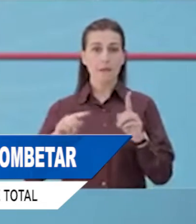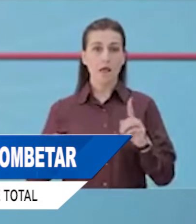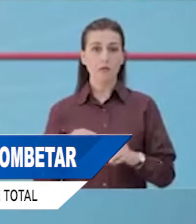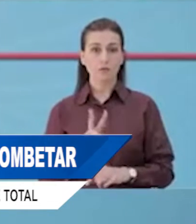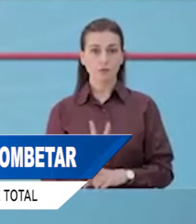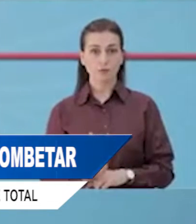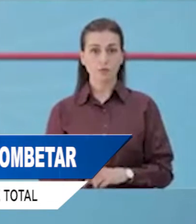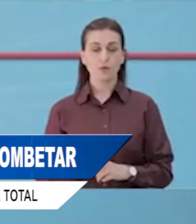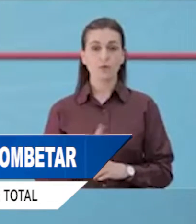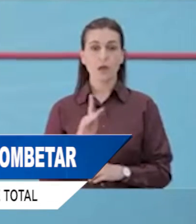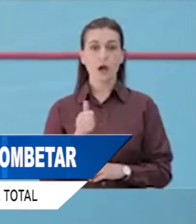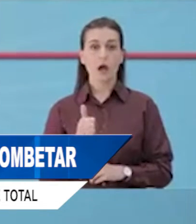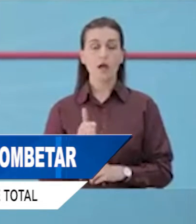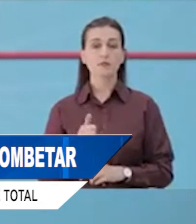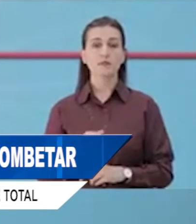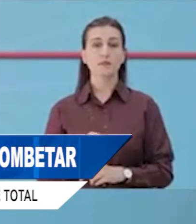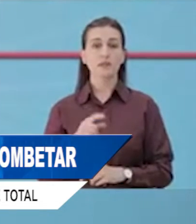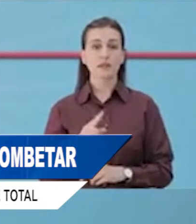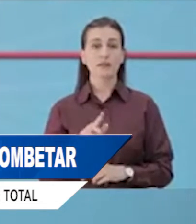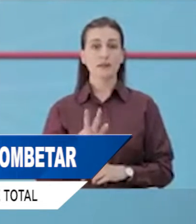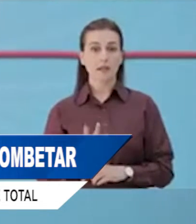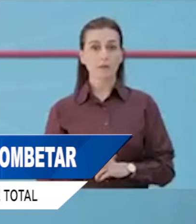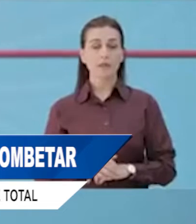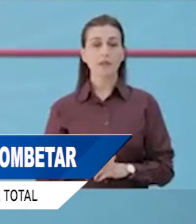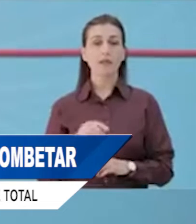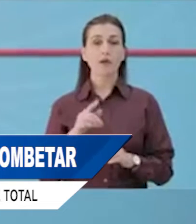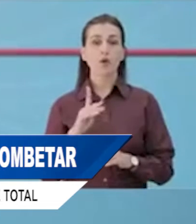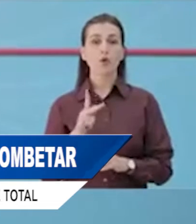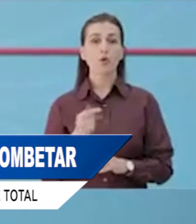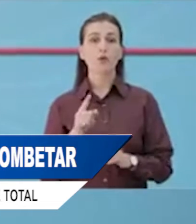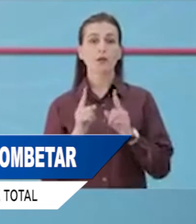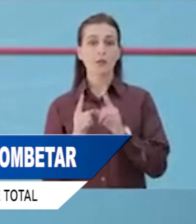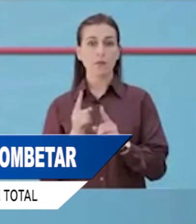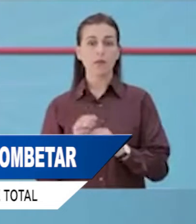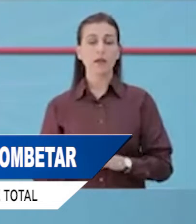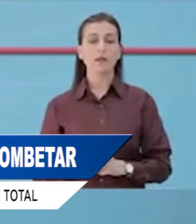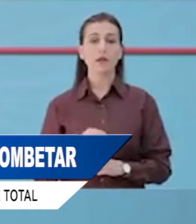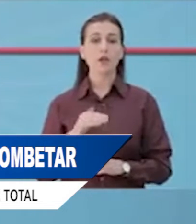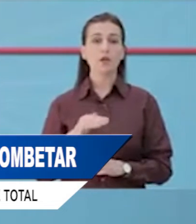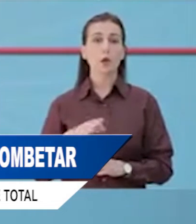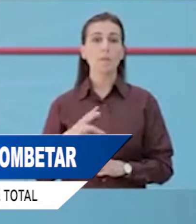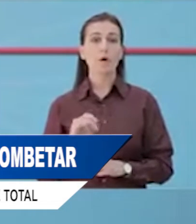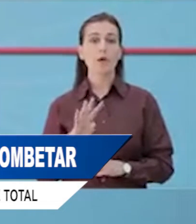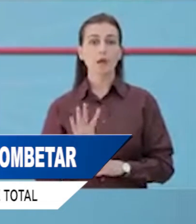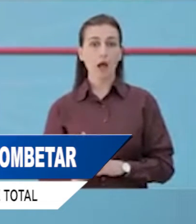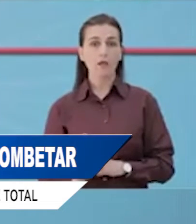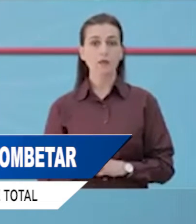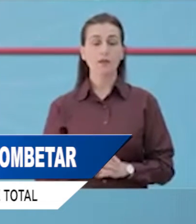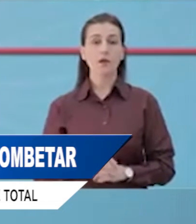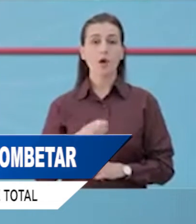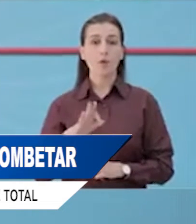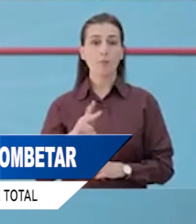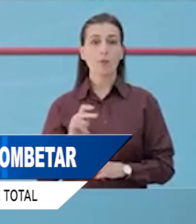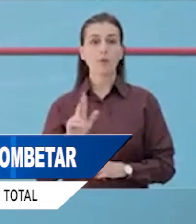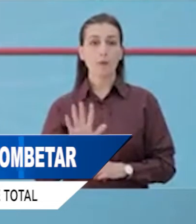2, Has 13, Kruj 11, Tropoj 4 raste, Puk 5